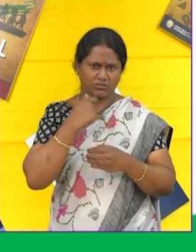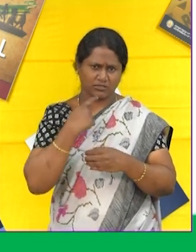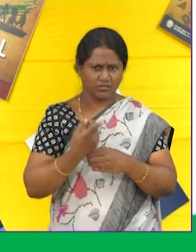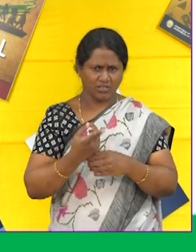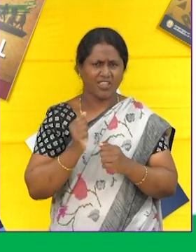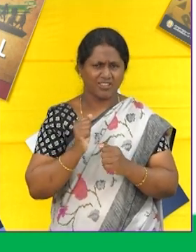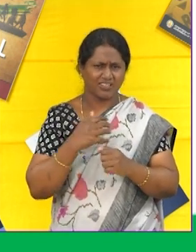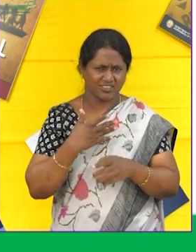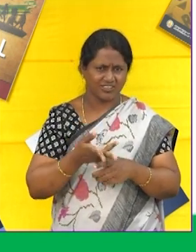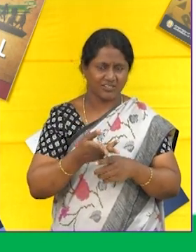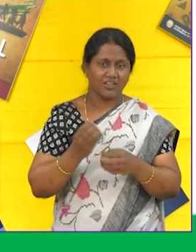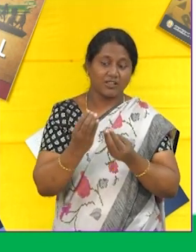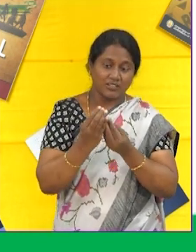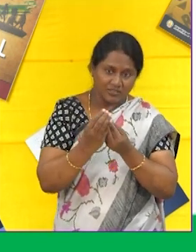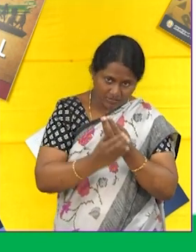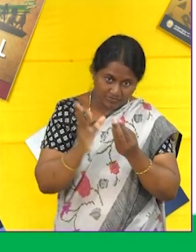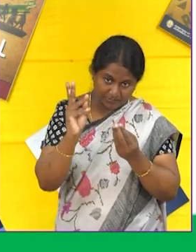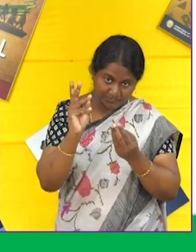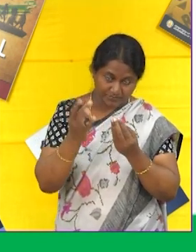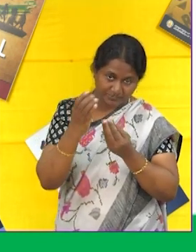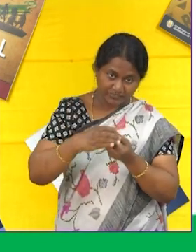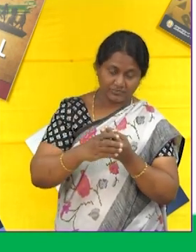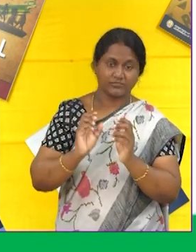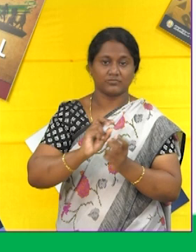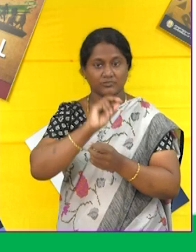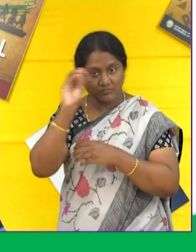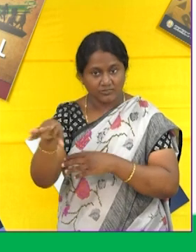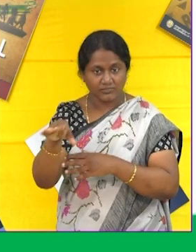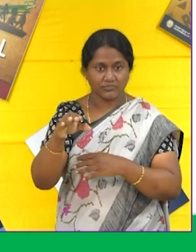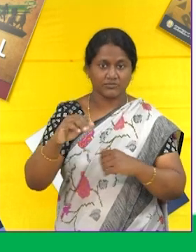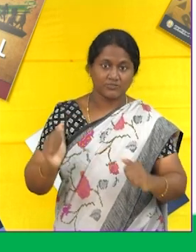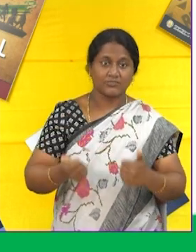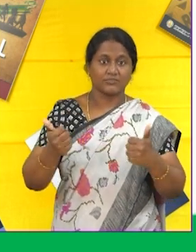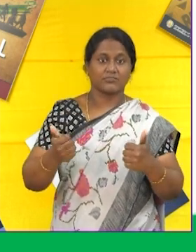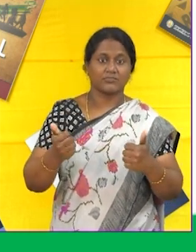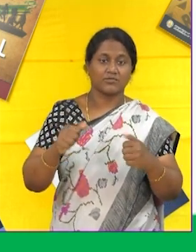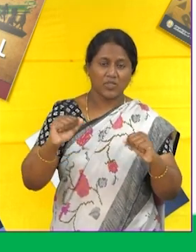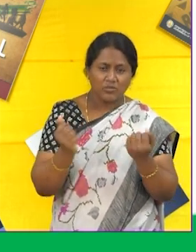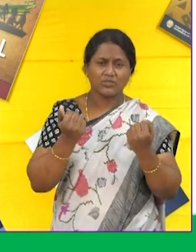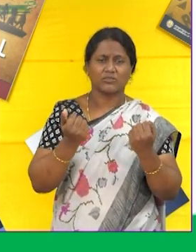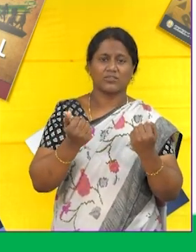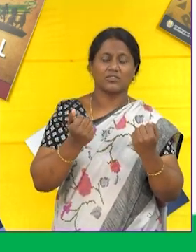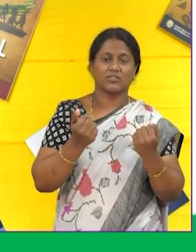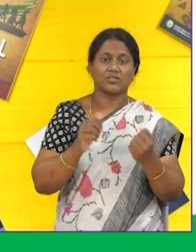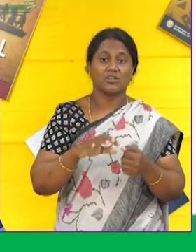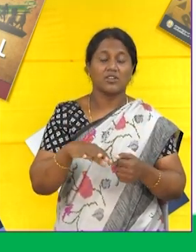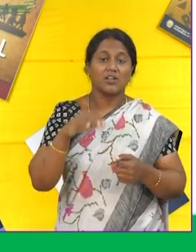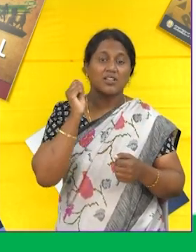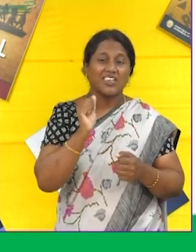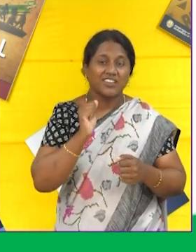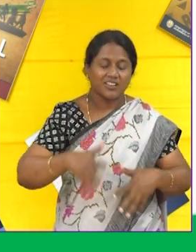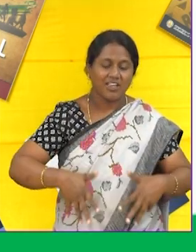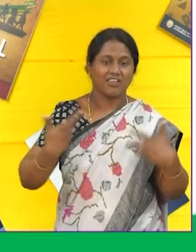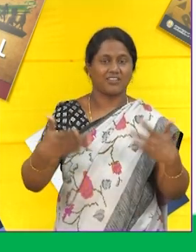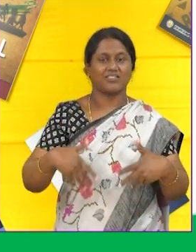தேவையில்லை, but as she later explained, because the thrill of leaving a shoe through a window glass had enormously taken